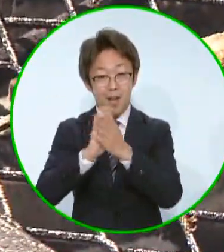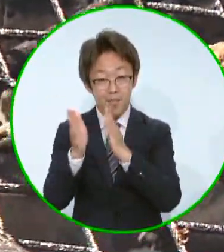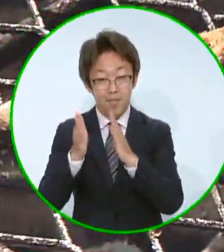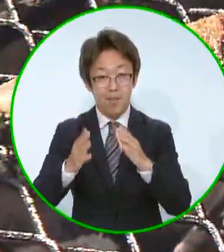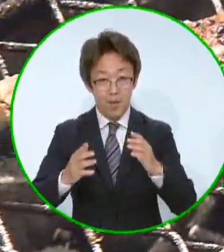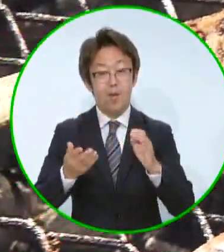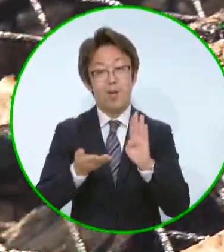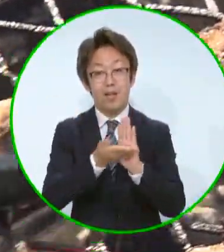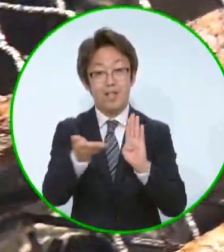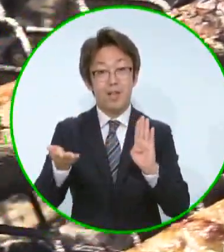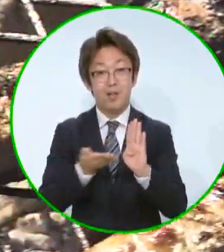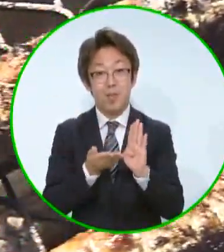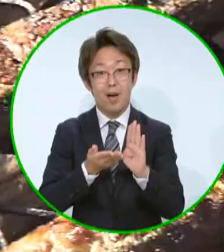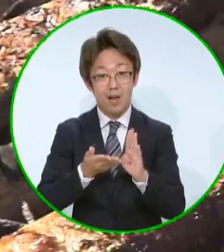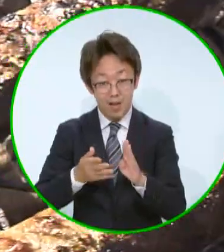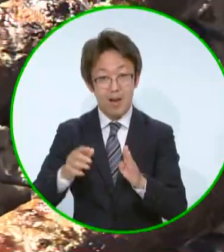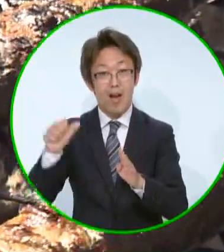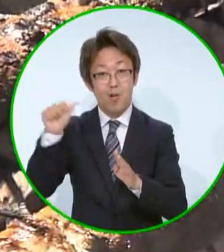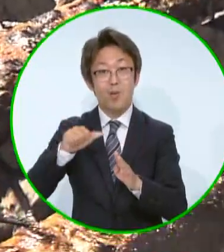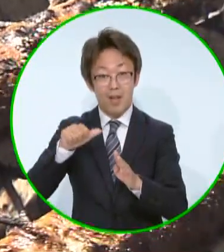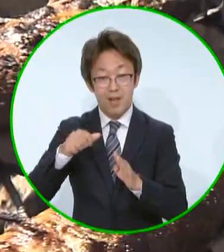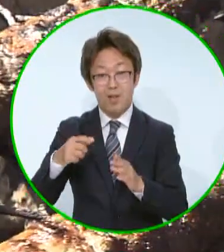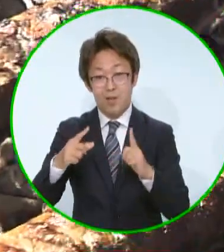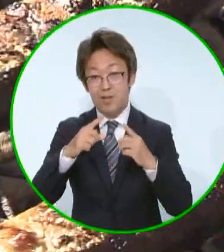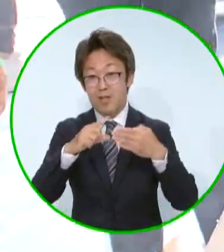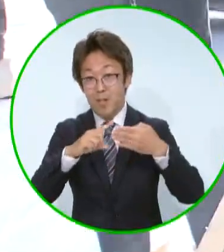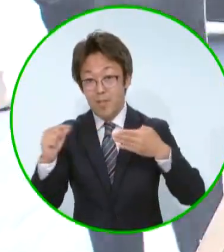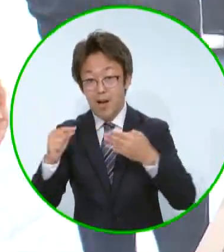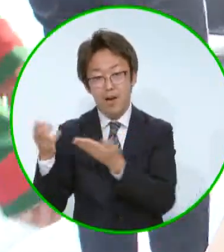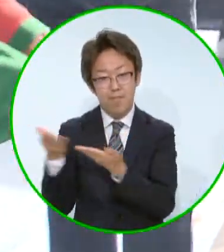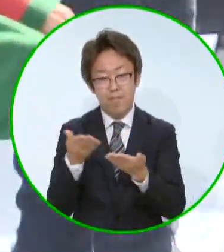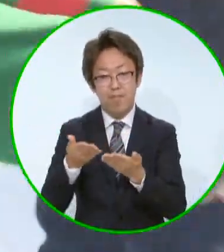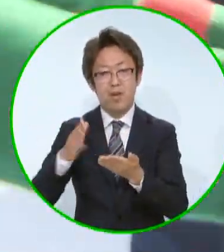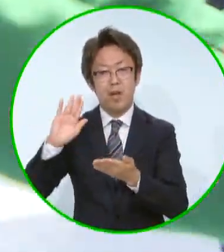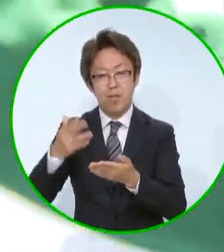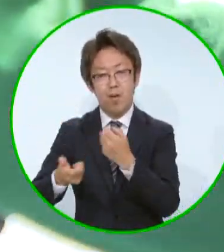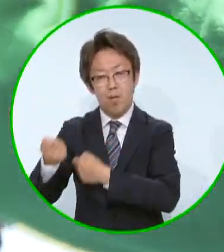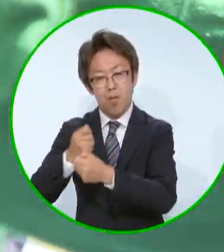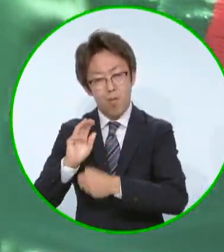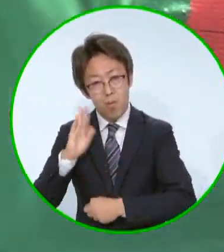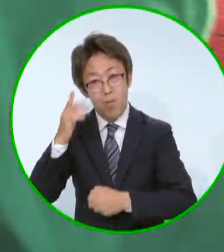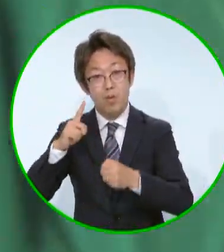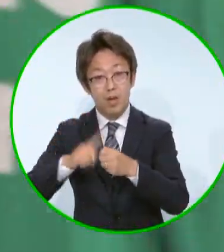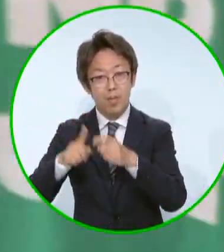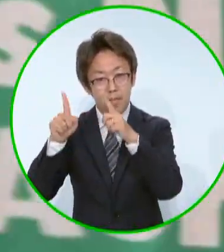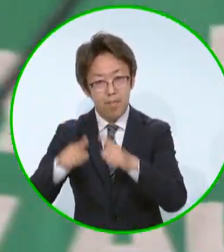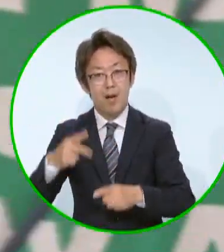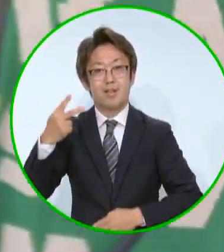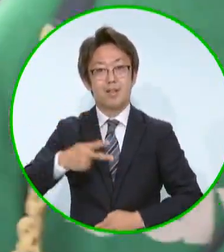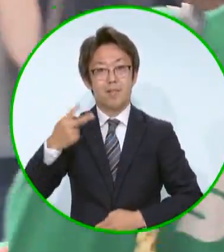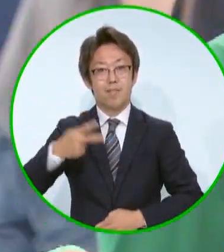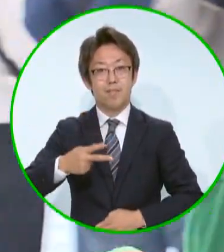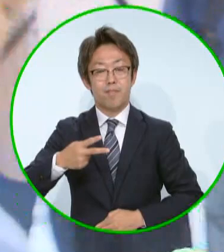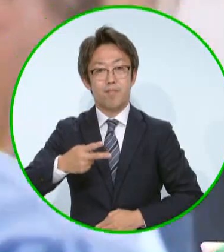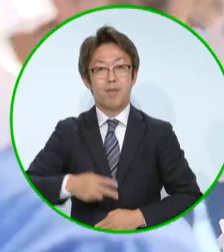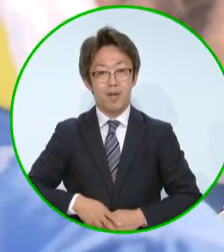そ5000匹のサンマが提供されていましたが、今年は不漁のため2000匹となりました。